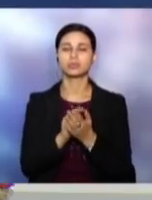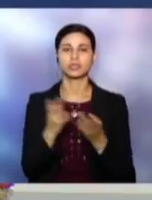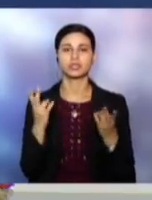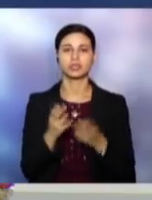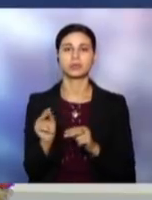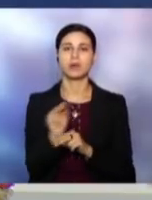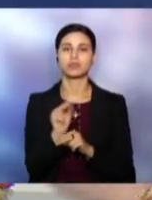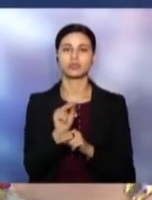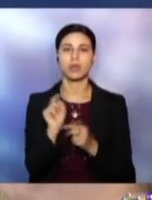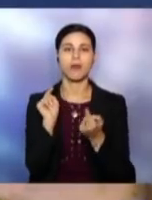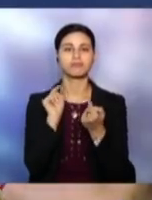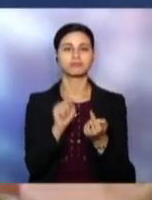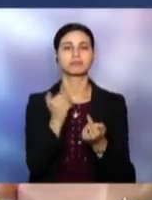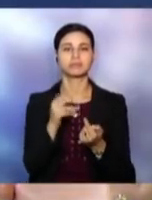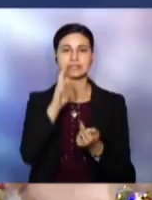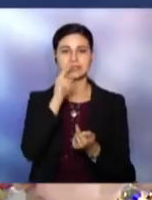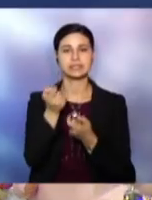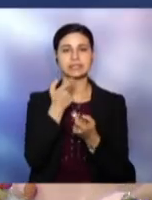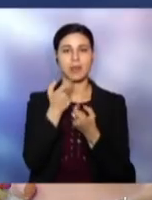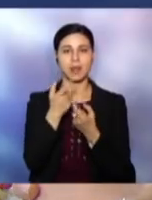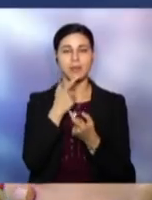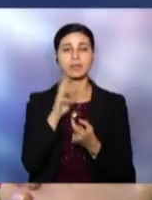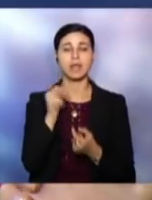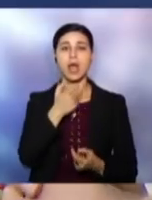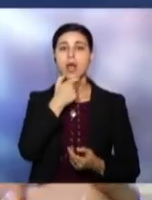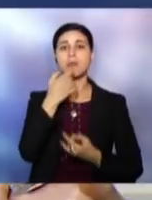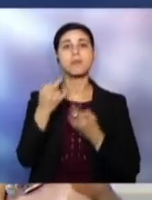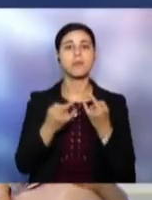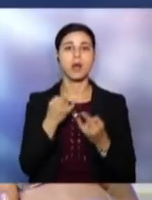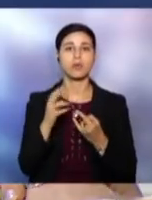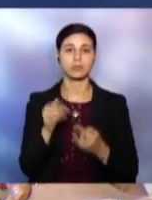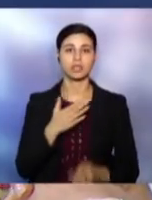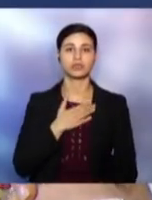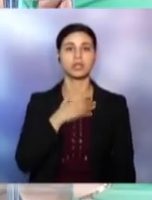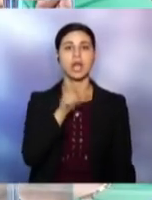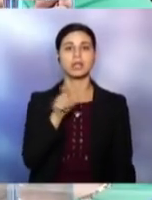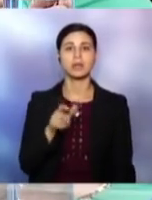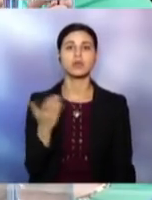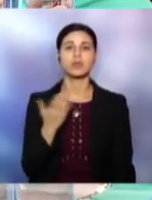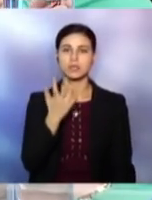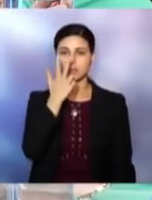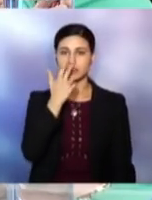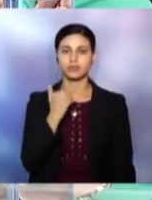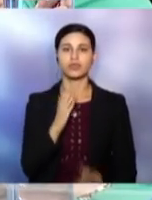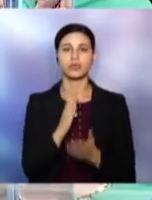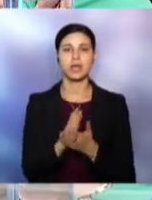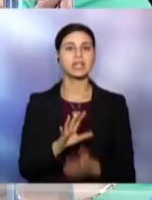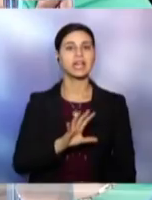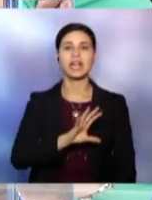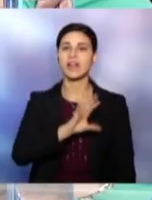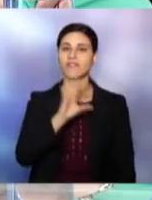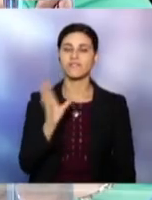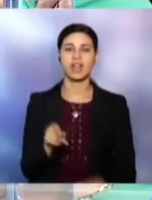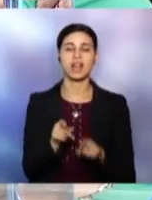მკურნალობა, ანტიბაქტერიული მკურნალობა და შესაბამისად მაყურებელი და ჩვენი საზოგადოება, რომელიც მიჩვეულია ყველა